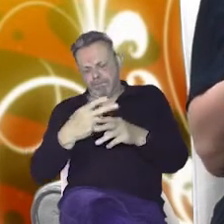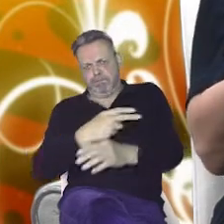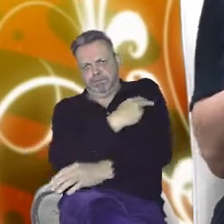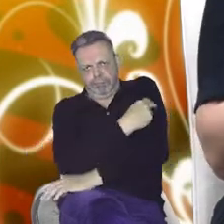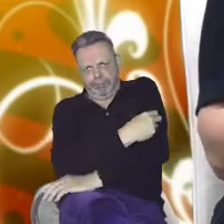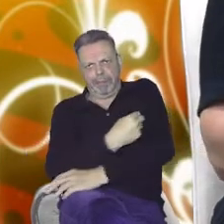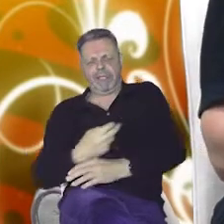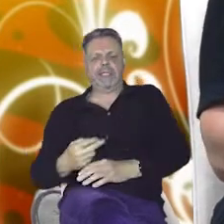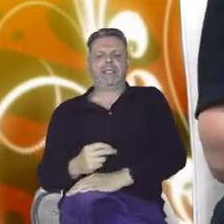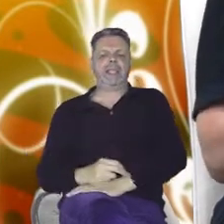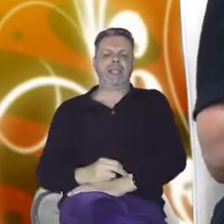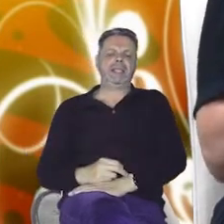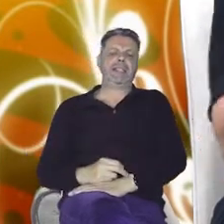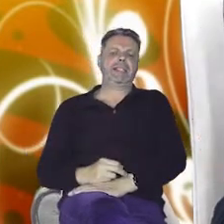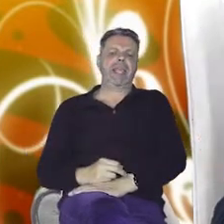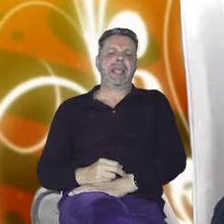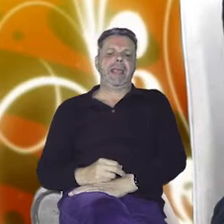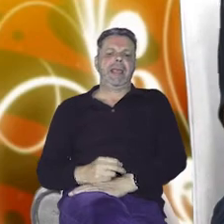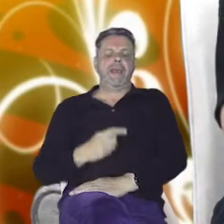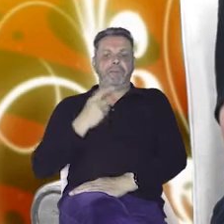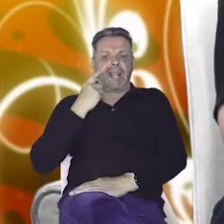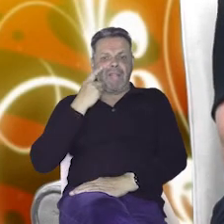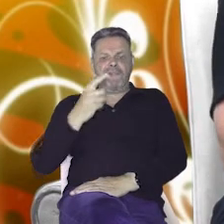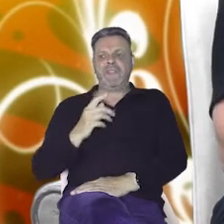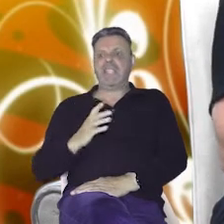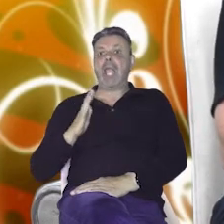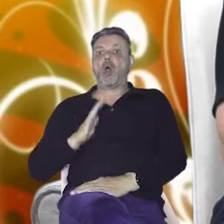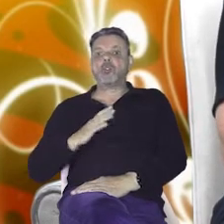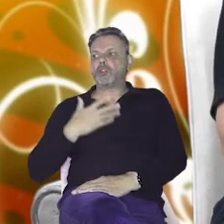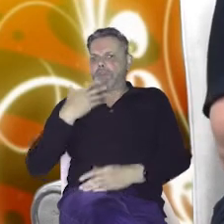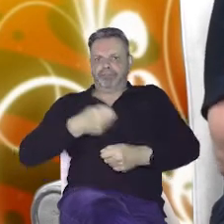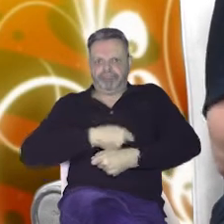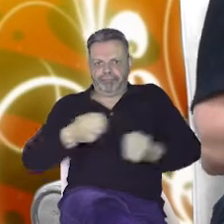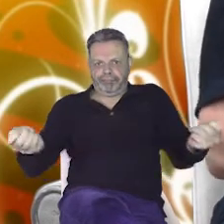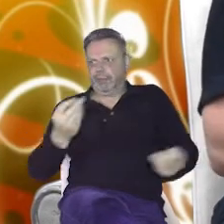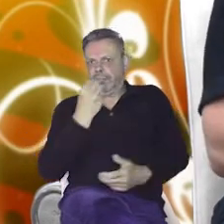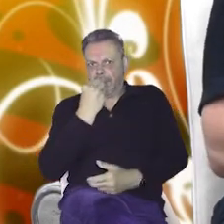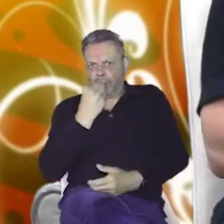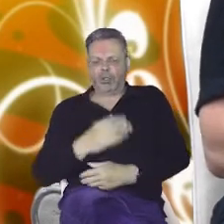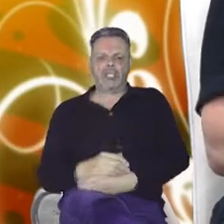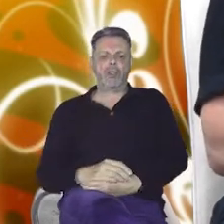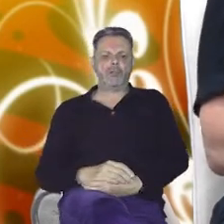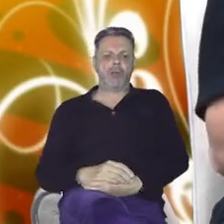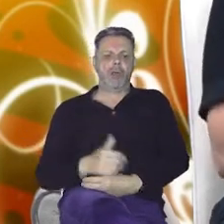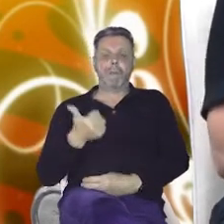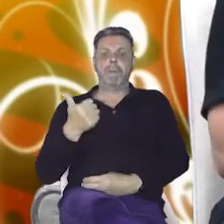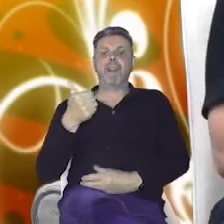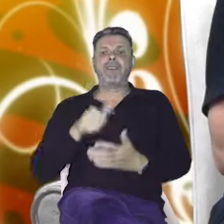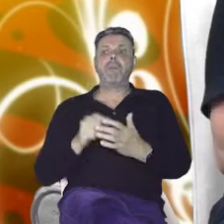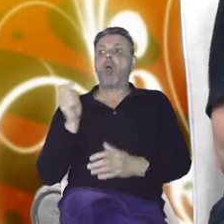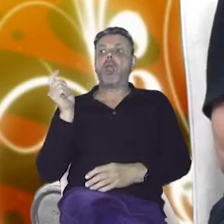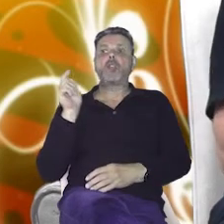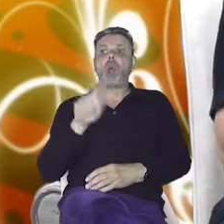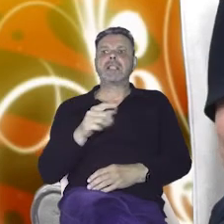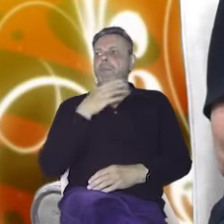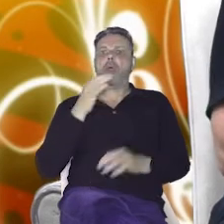vidite medicinske sestre, pa vidite gospođe koje serviraju obroke i vi tamo, prvi moj dolazak, wow, super, to